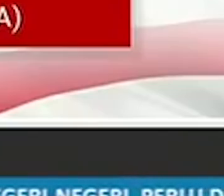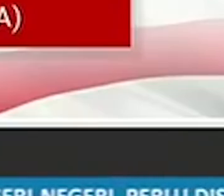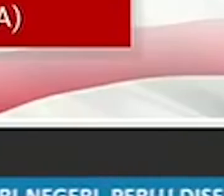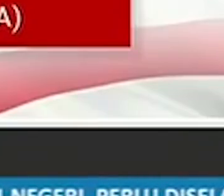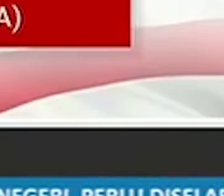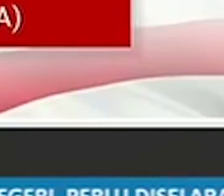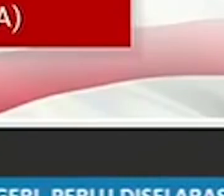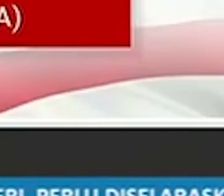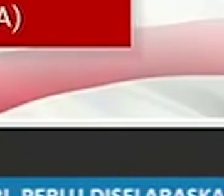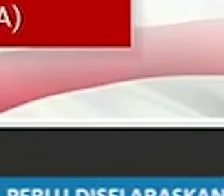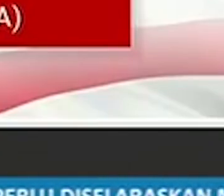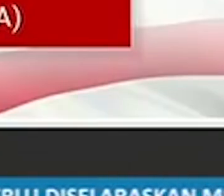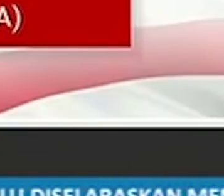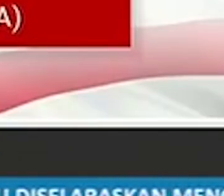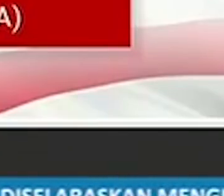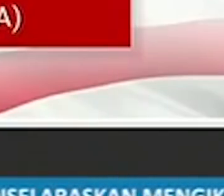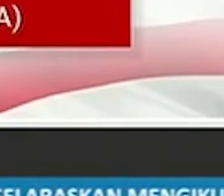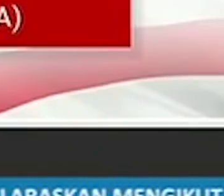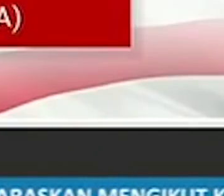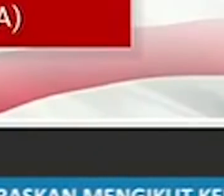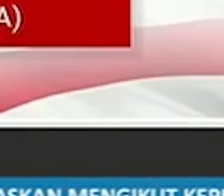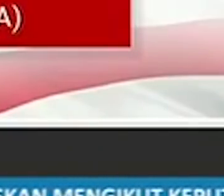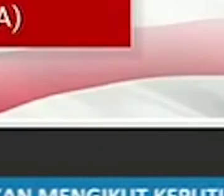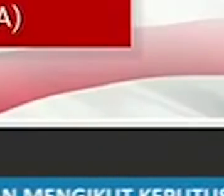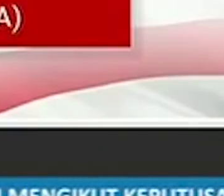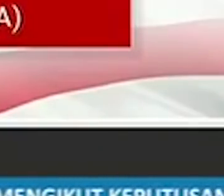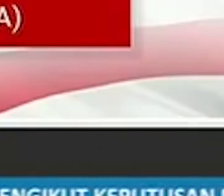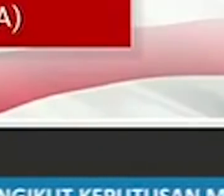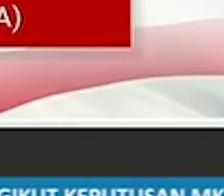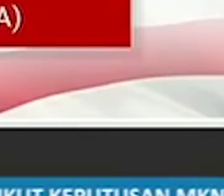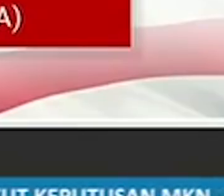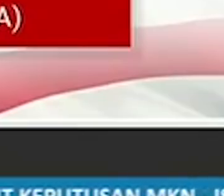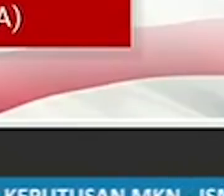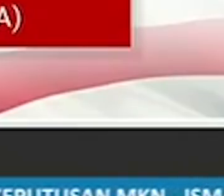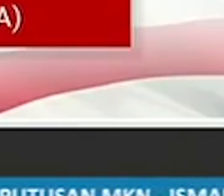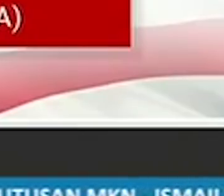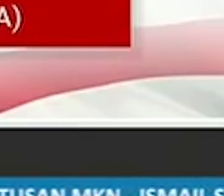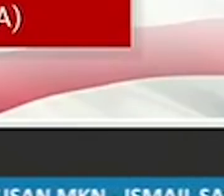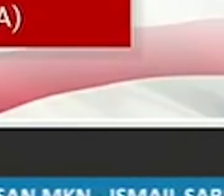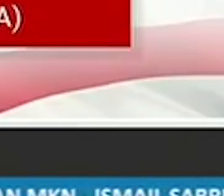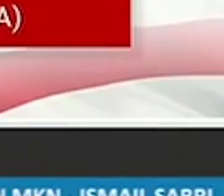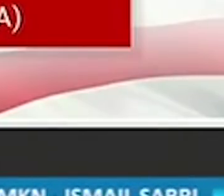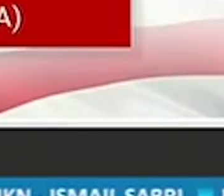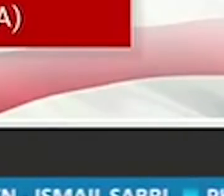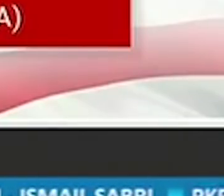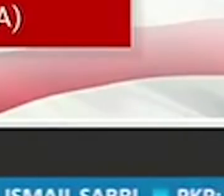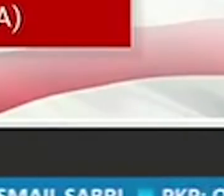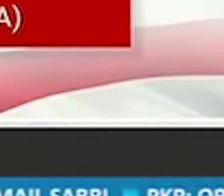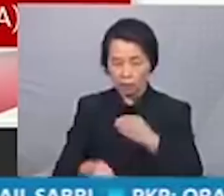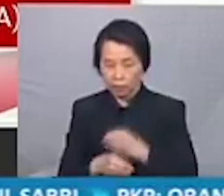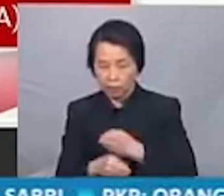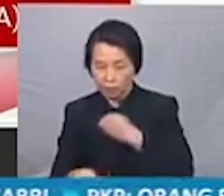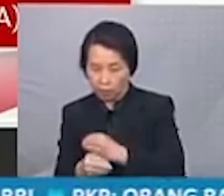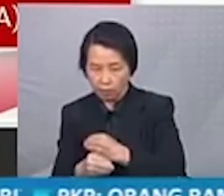upah sebanyak 1200 Ringgit bagi setiap pekerja melalui penampang baikan